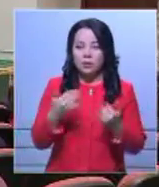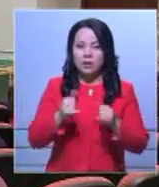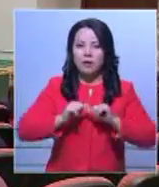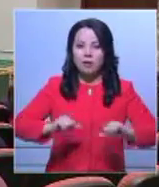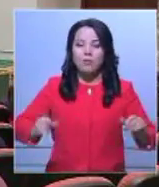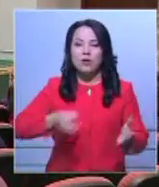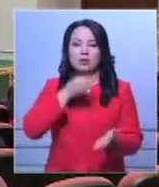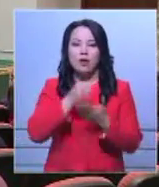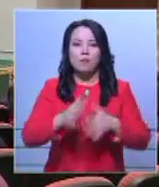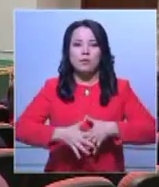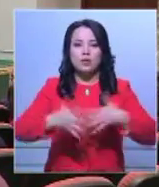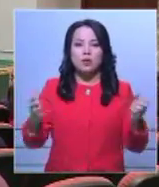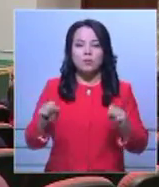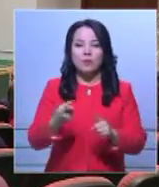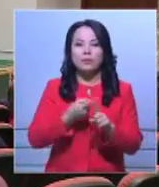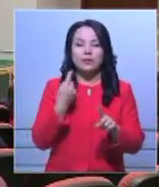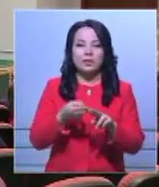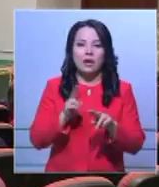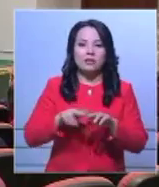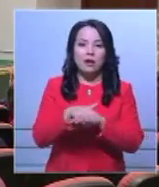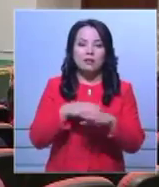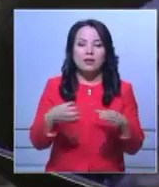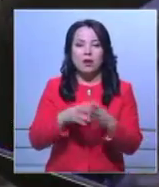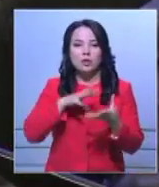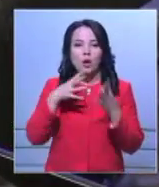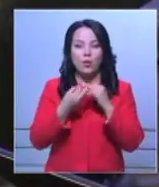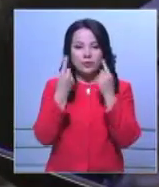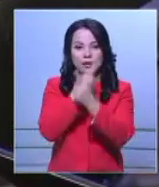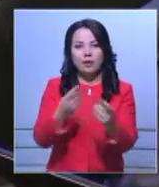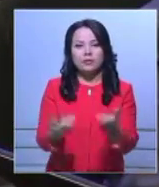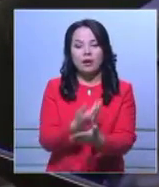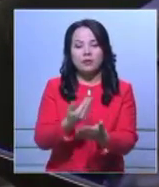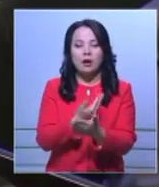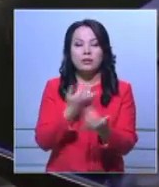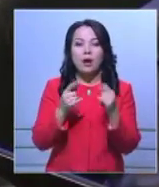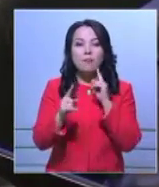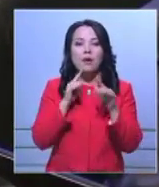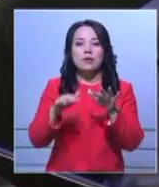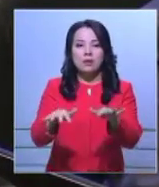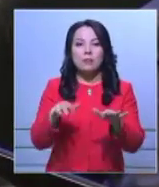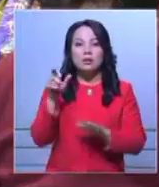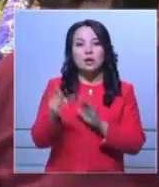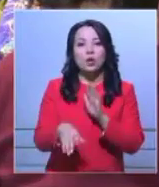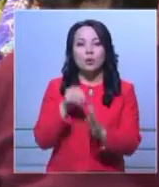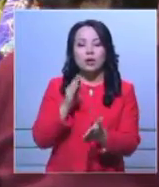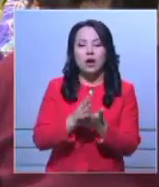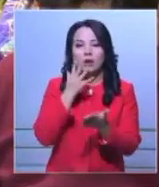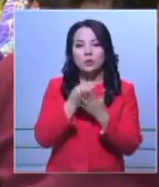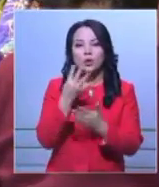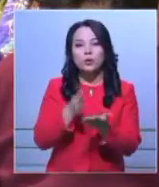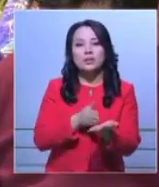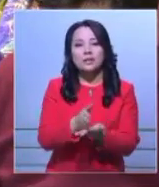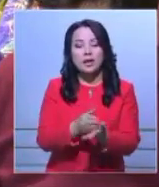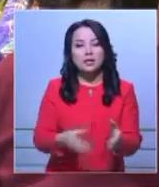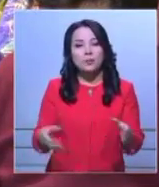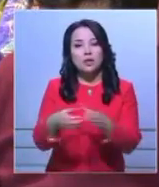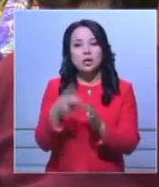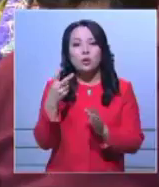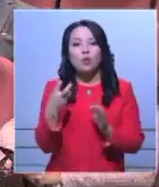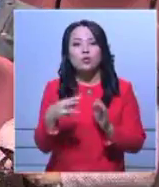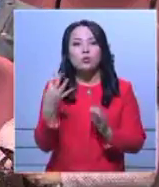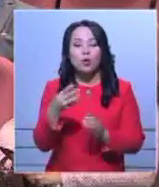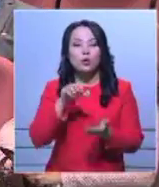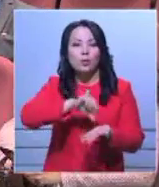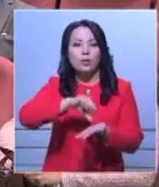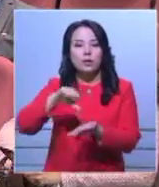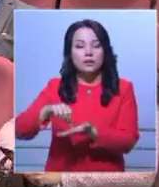жауапты науқанның алғашқы кезеңін қорытындылады. Парламент мәжілісінің депутаттығы үшін бүгінге дейін 4 саяси партиядан 234